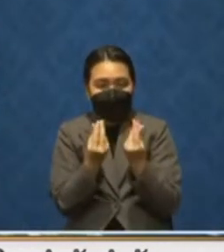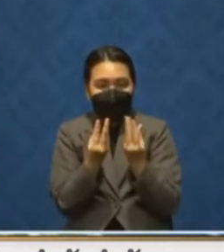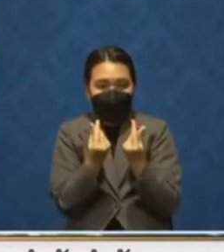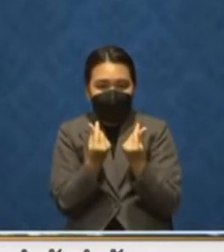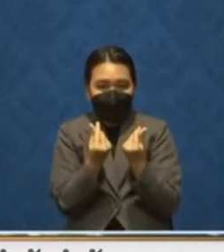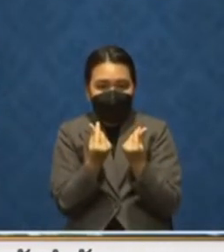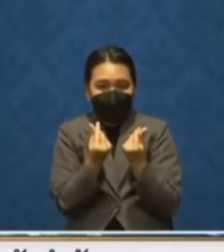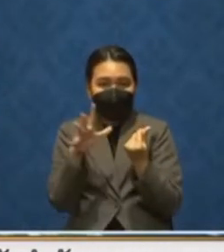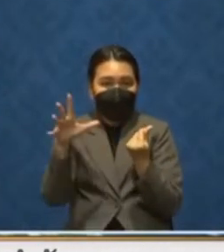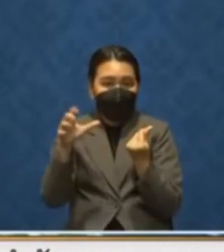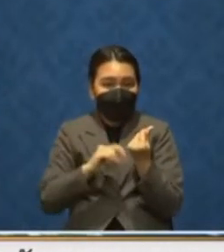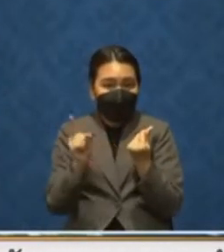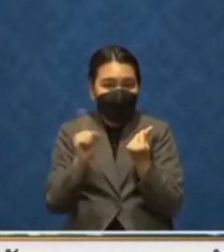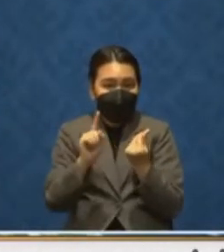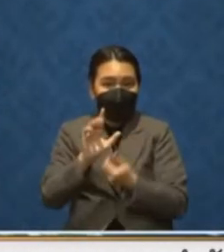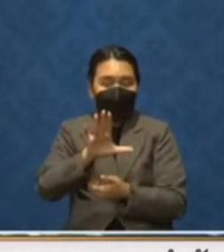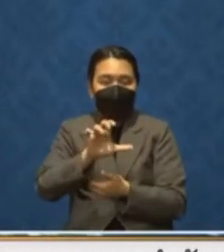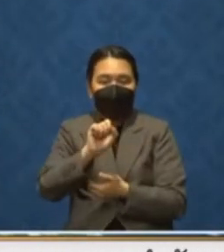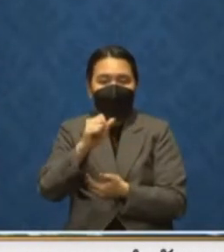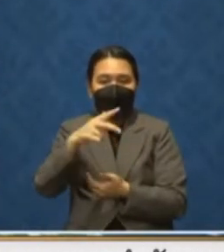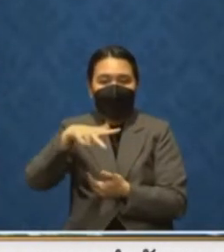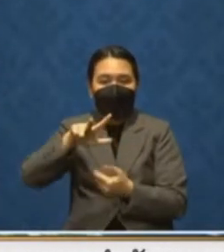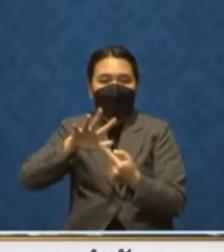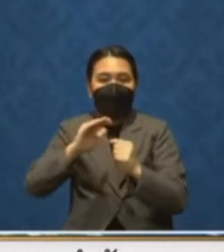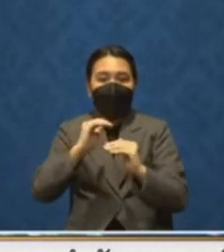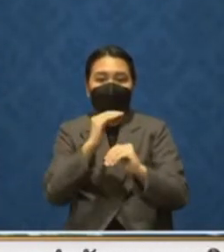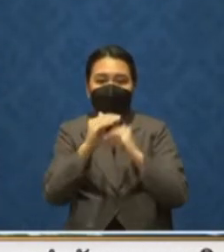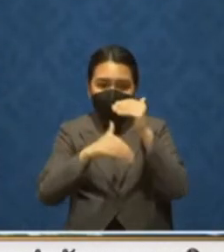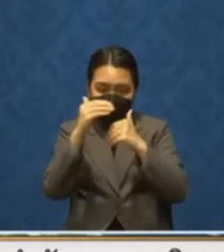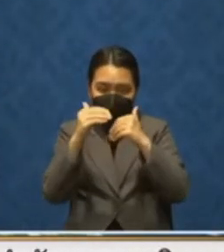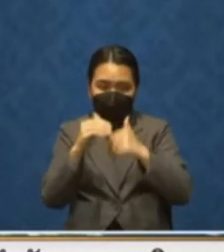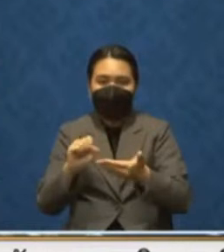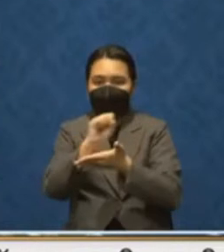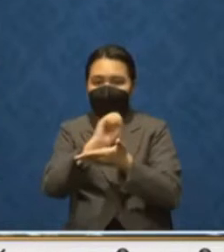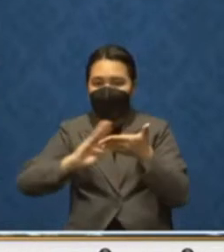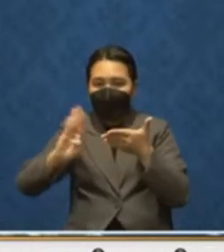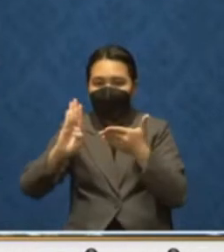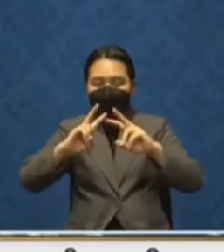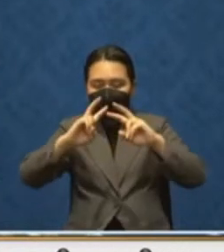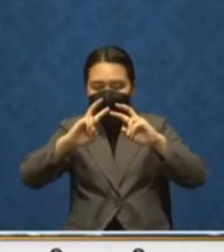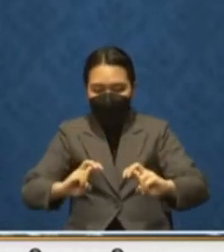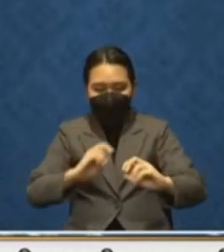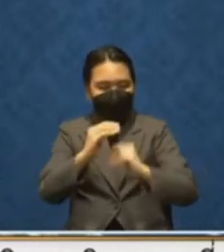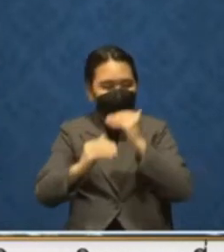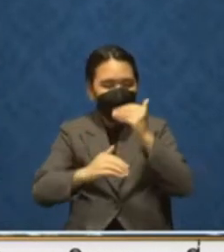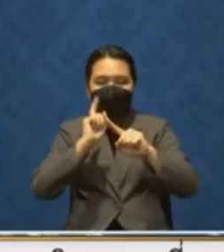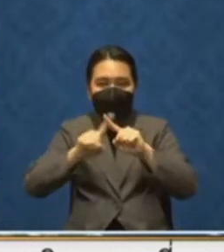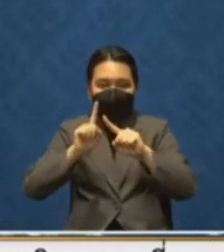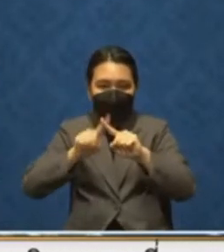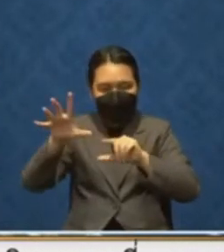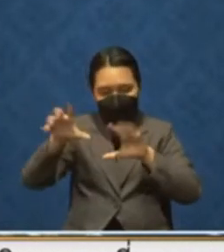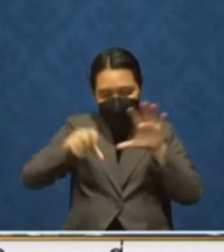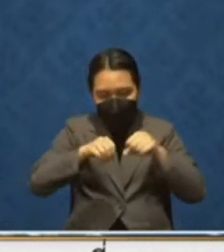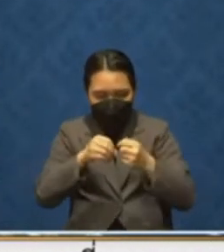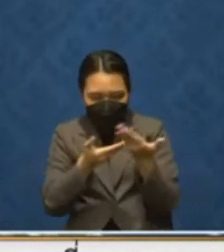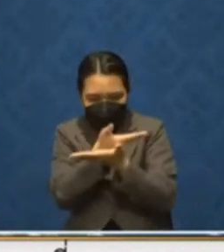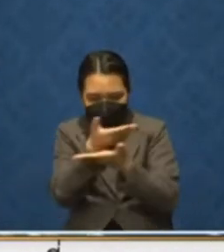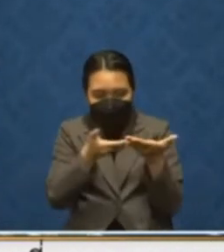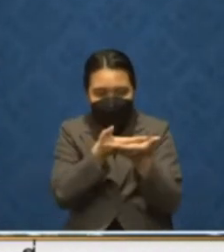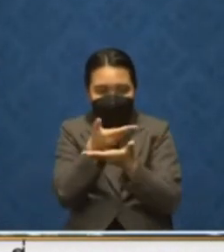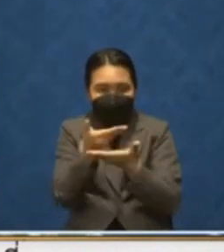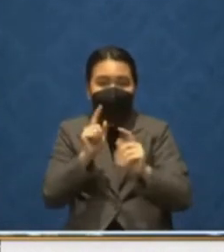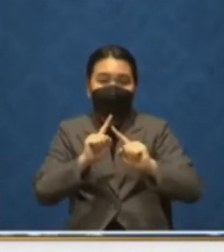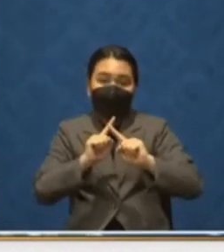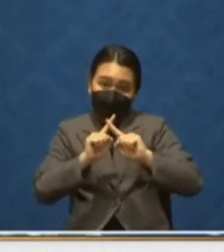สภาพัฒน์ตัวเลขของสถาบันวิจัยต่างๆประกอบพยากรณ์ออกไปไม่มีใครทราบแล้วครับ